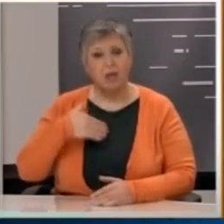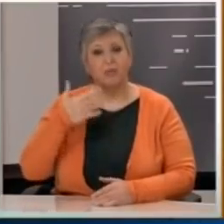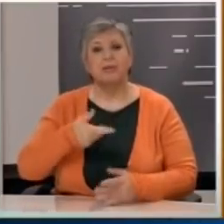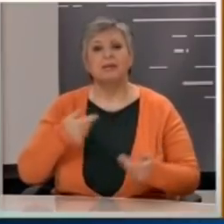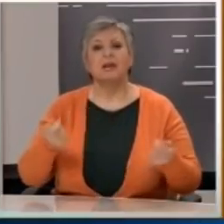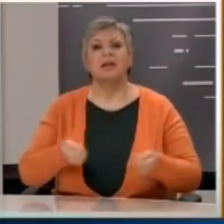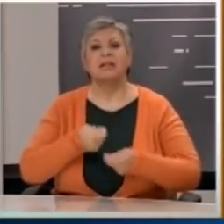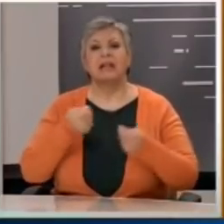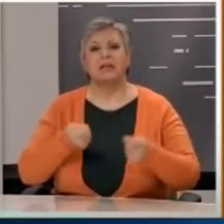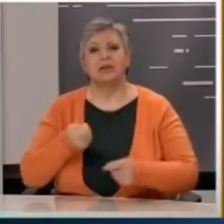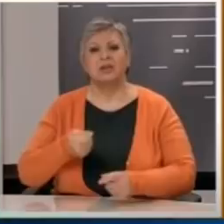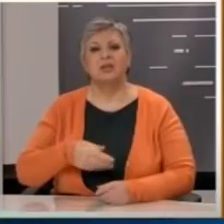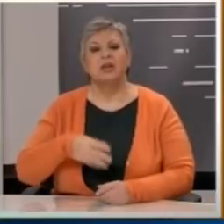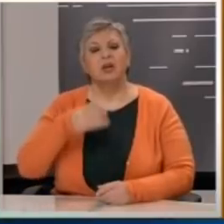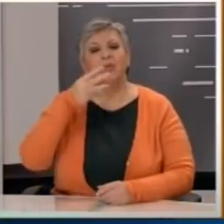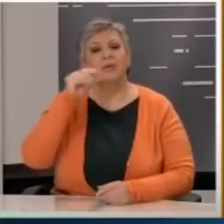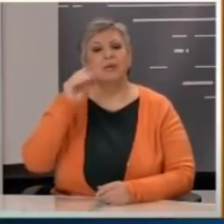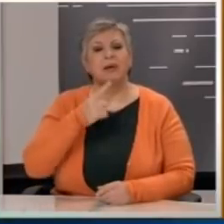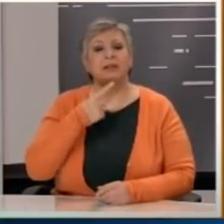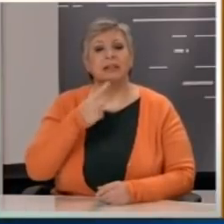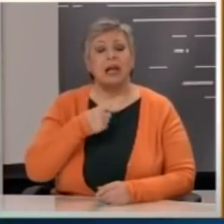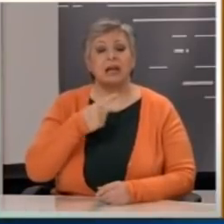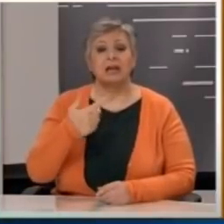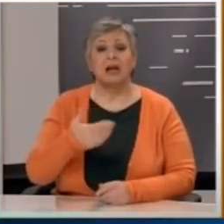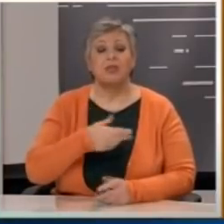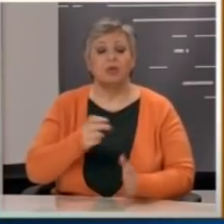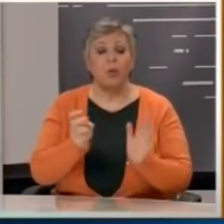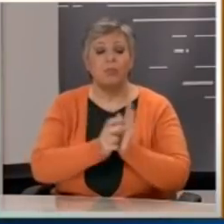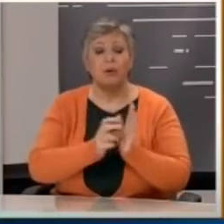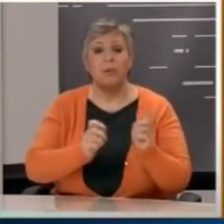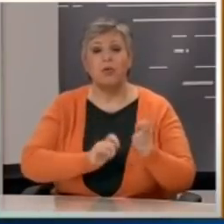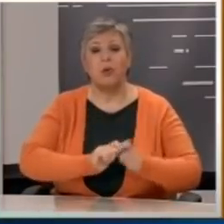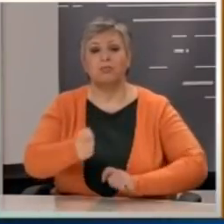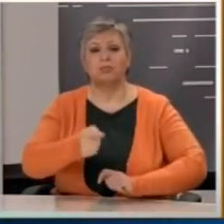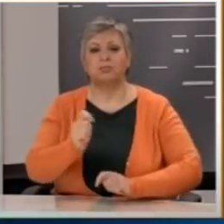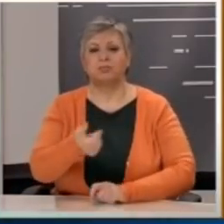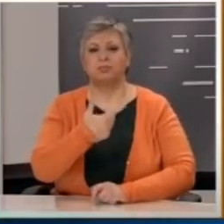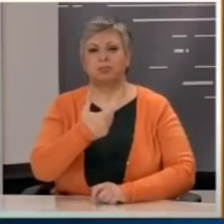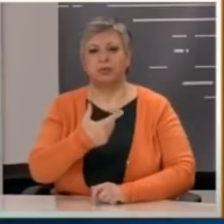Δηλαδή όταν ο κ. Τσίπρας έλεγε «σχίζει μνημόνια» και μετά